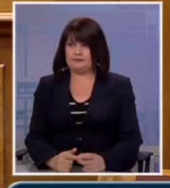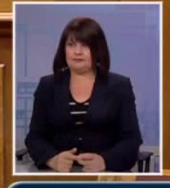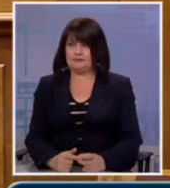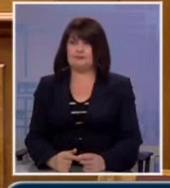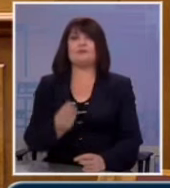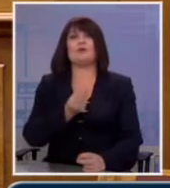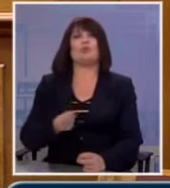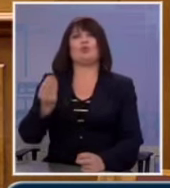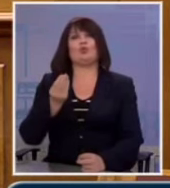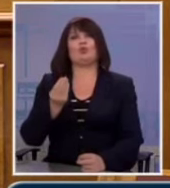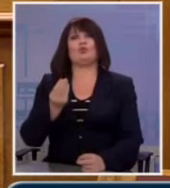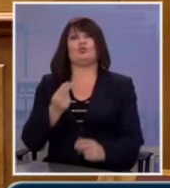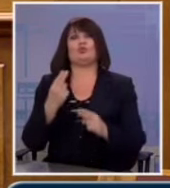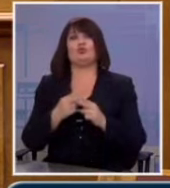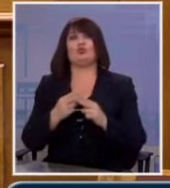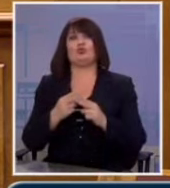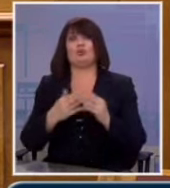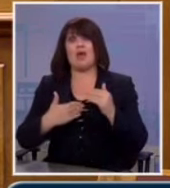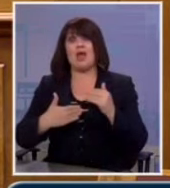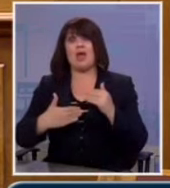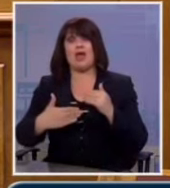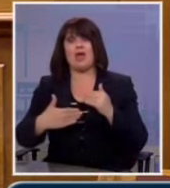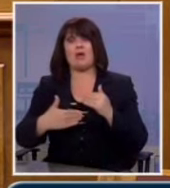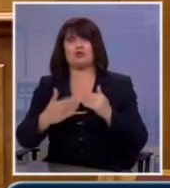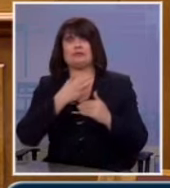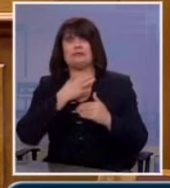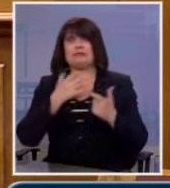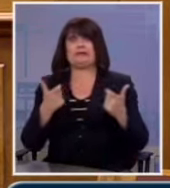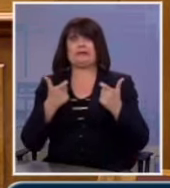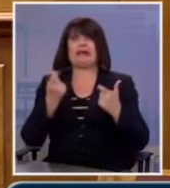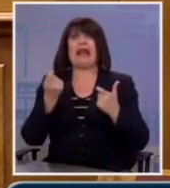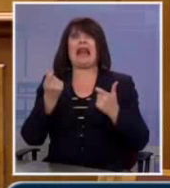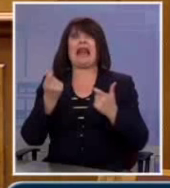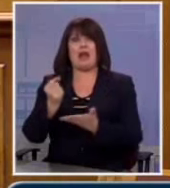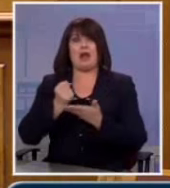Επιπλέον έδωσαν ένα εξαιρετικά ασφιχτικό χρονοδιάγραμμα χρηματοδότησης.